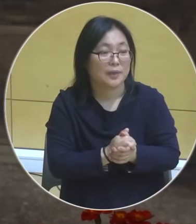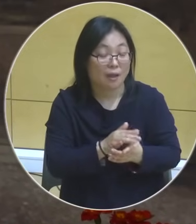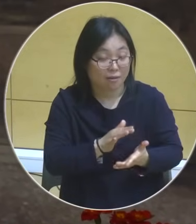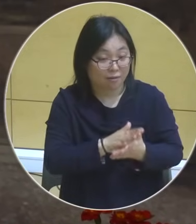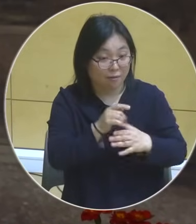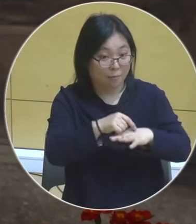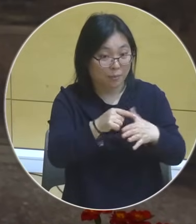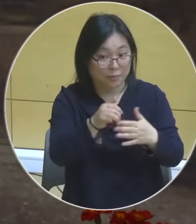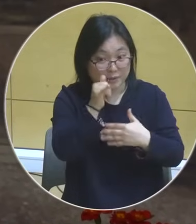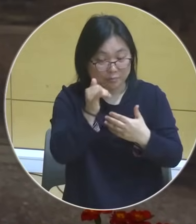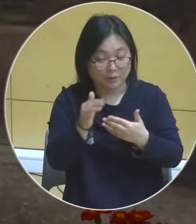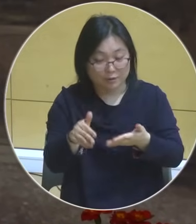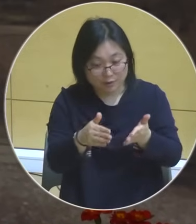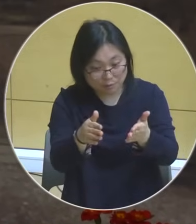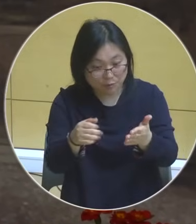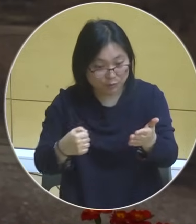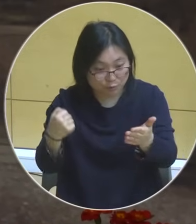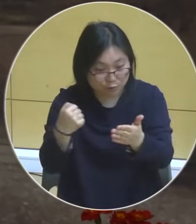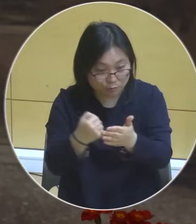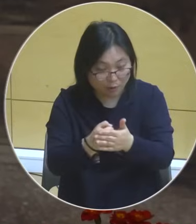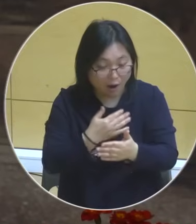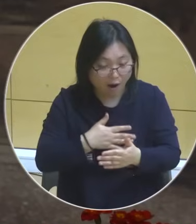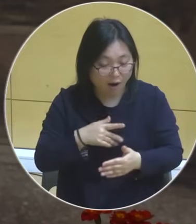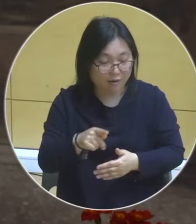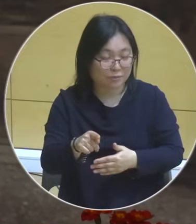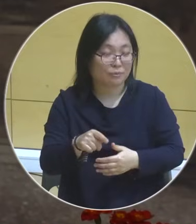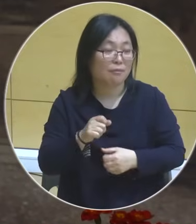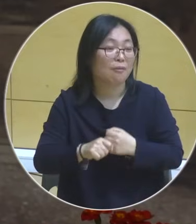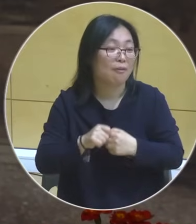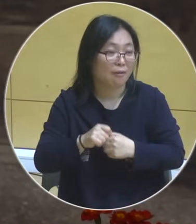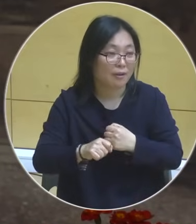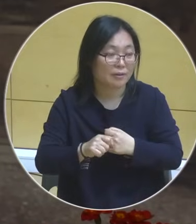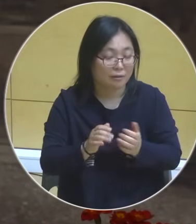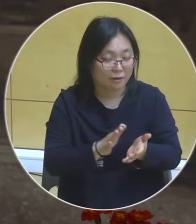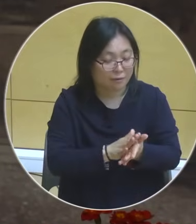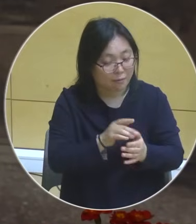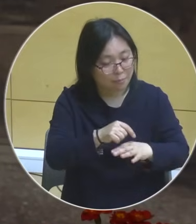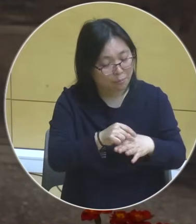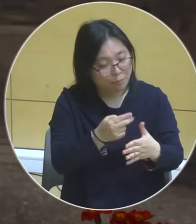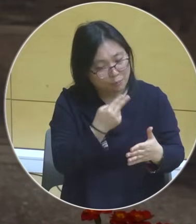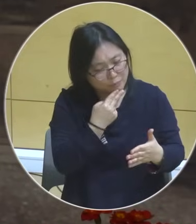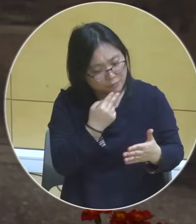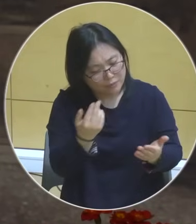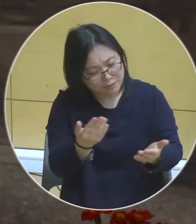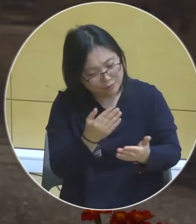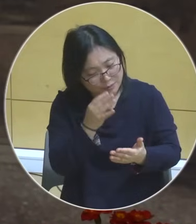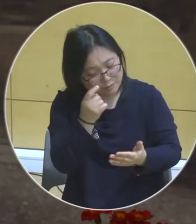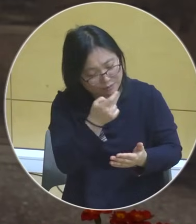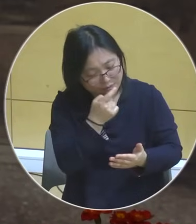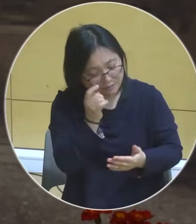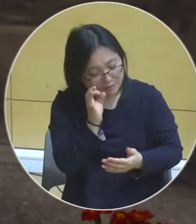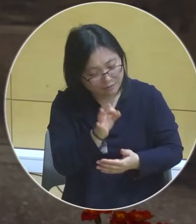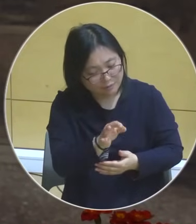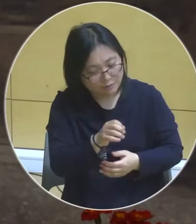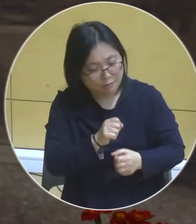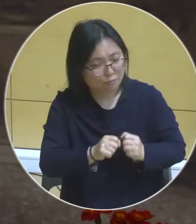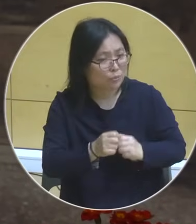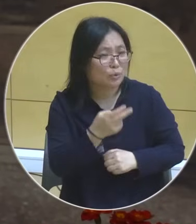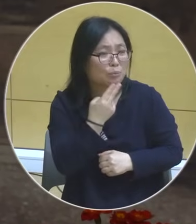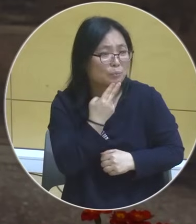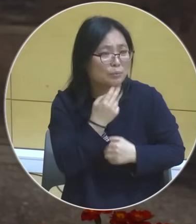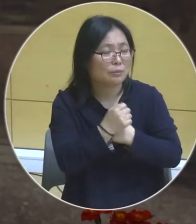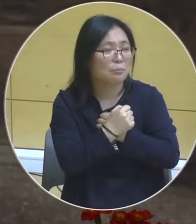사람은 방향만 잡아주면 되는데 열정이 없는 사람은 일하는 것이 눈에 들어옵니다. 안